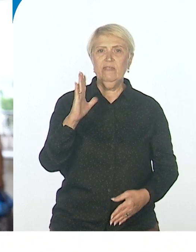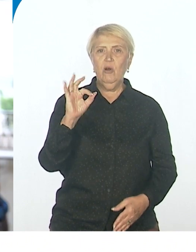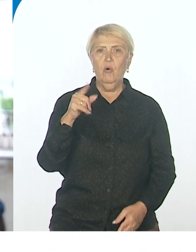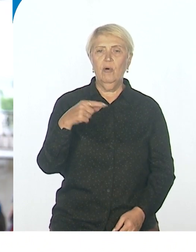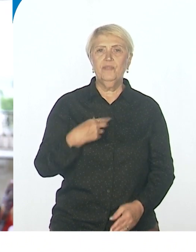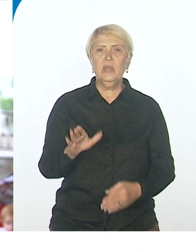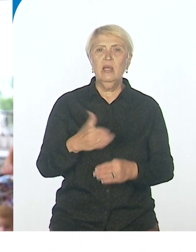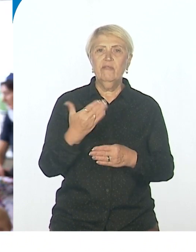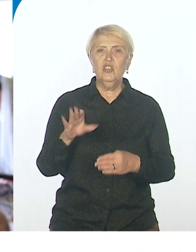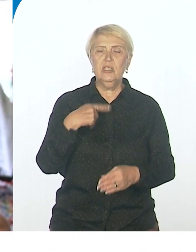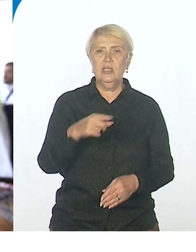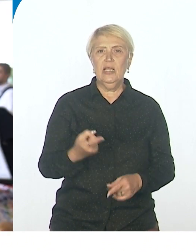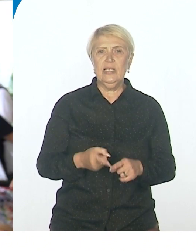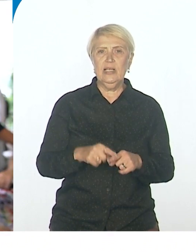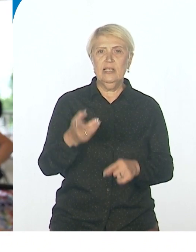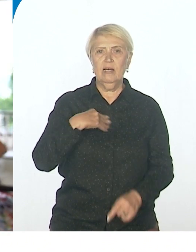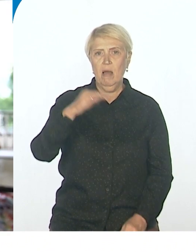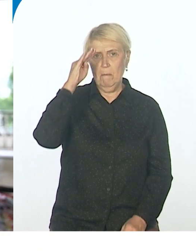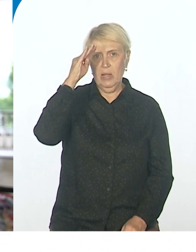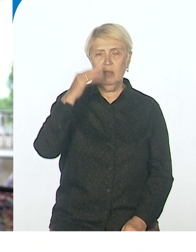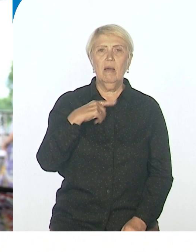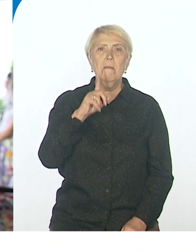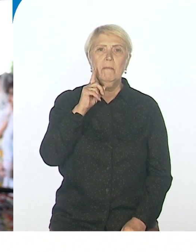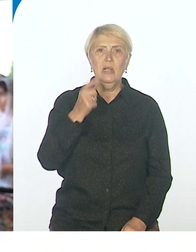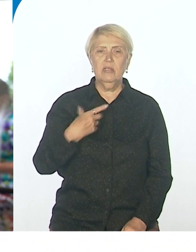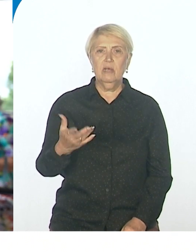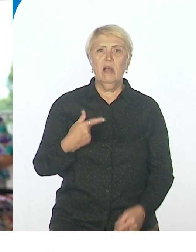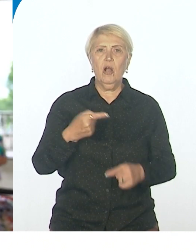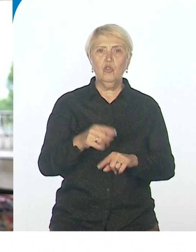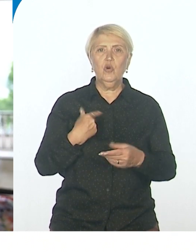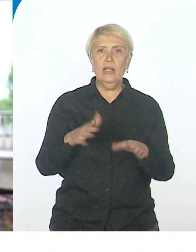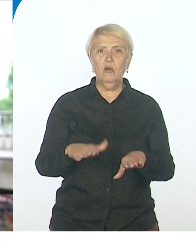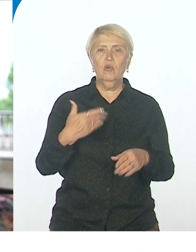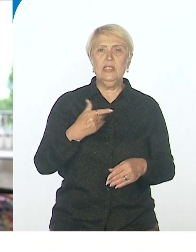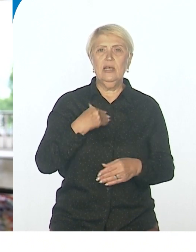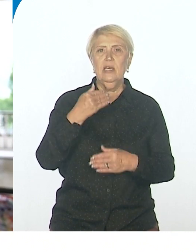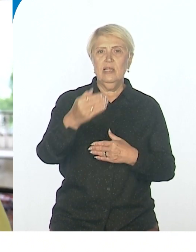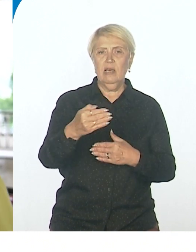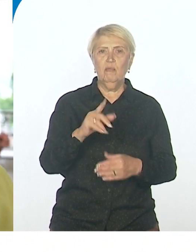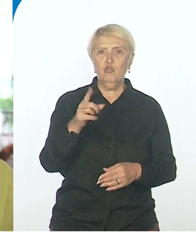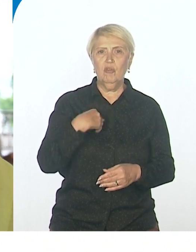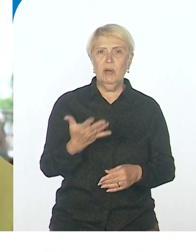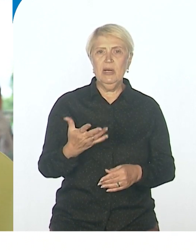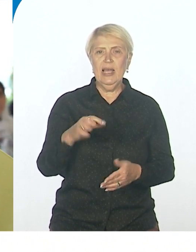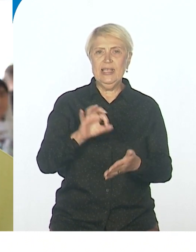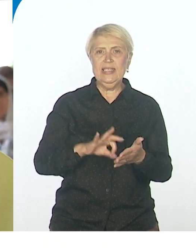Вот, в частности, из-за этих парней, которые находятся там, для того, чтобы мы здесь вот